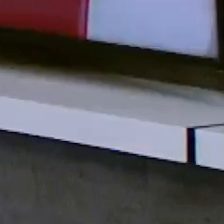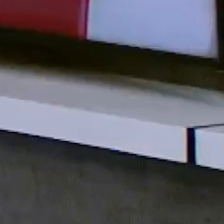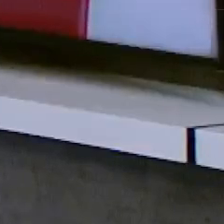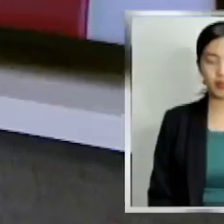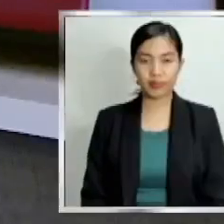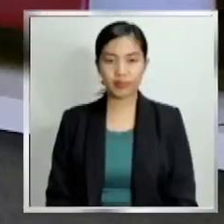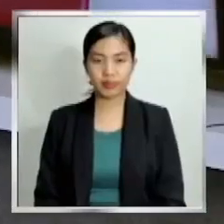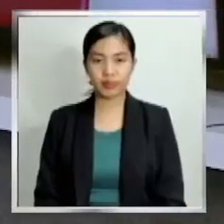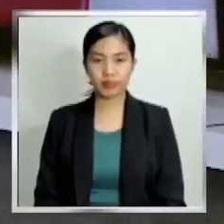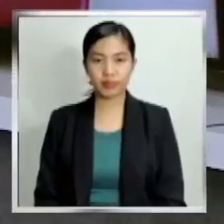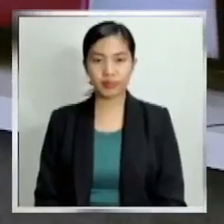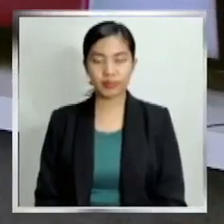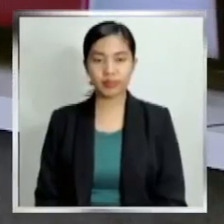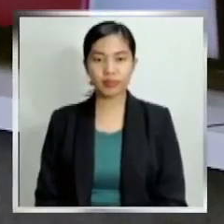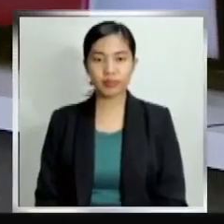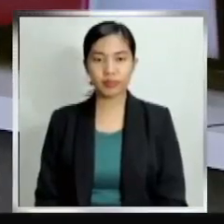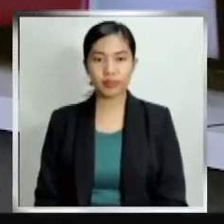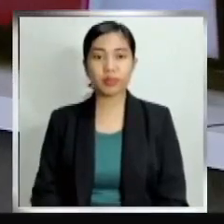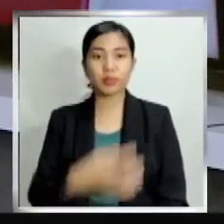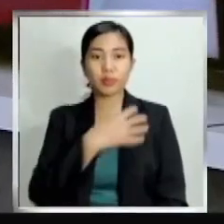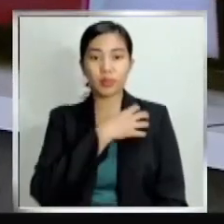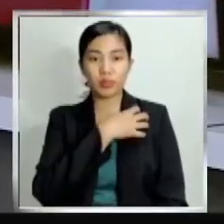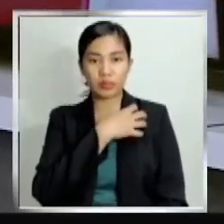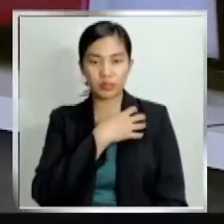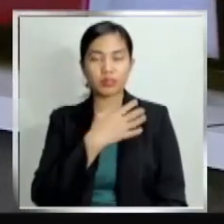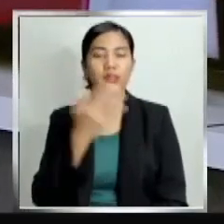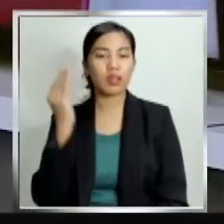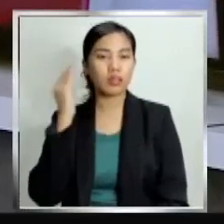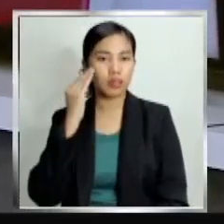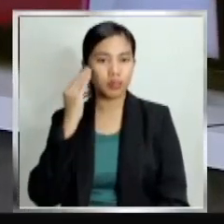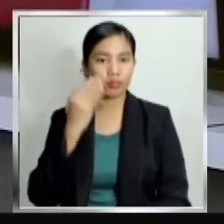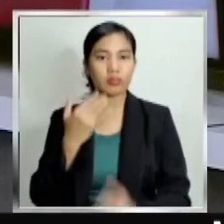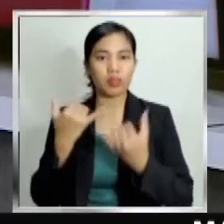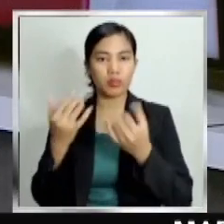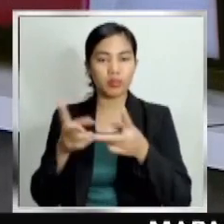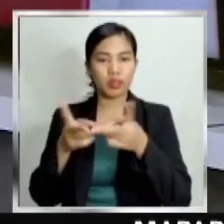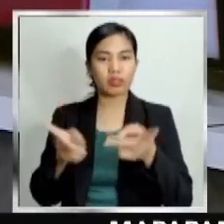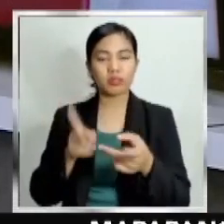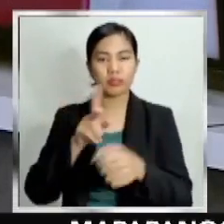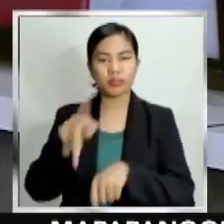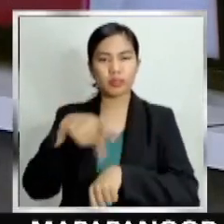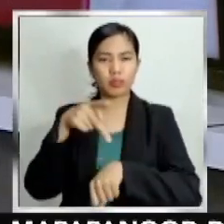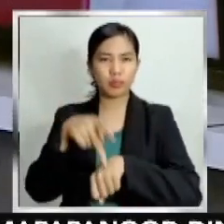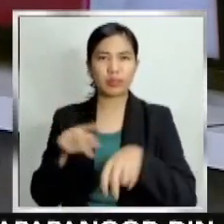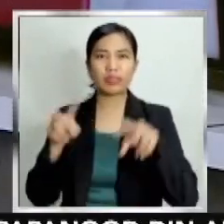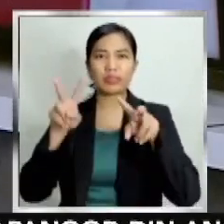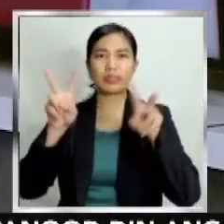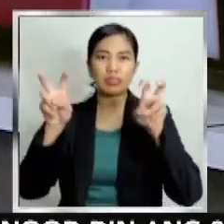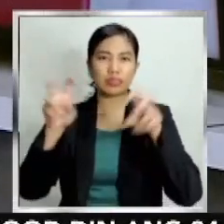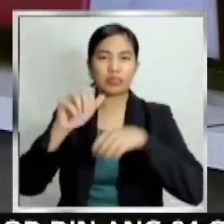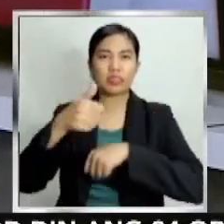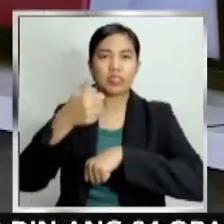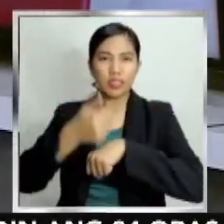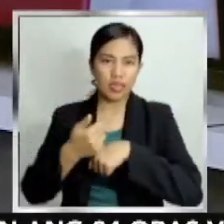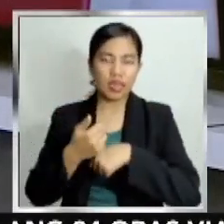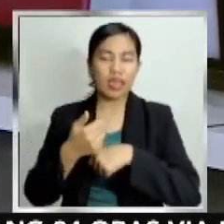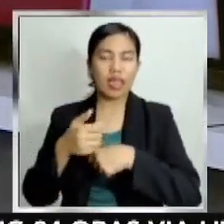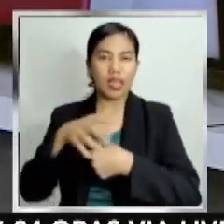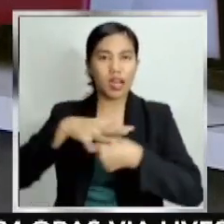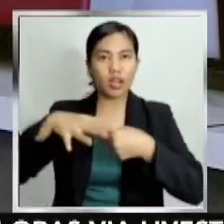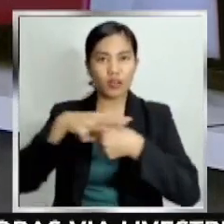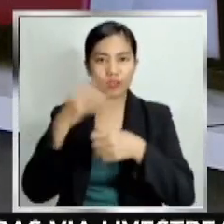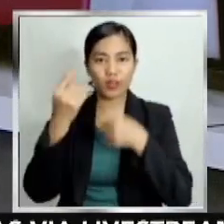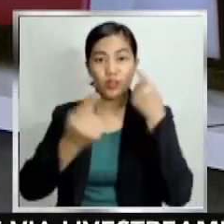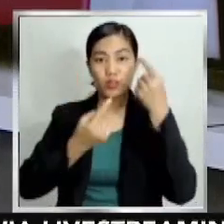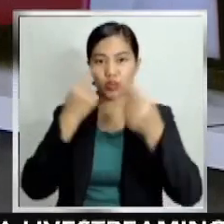Binukoy na ng pulisya ang mga lugar sa bansa na may tuturing na areas of concern sa darating na barangay at SK elections. Ang ilang lugar na sa red category pa o